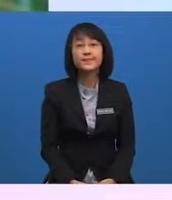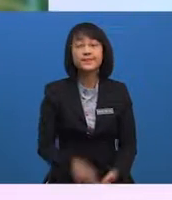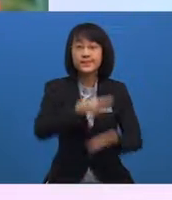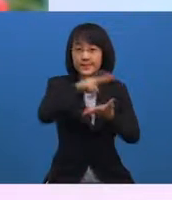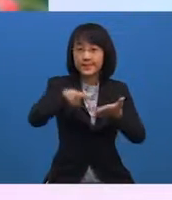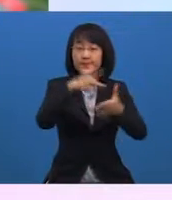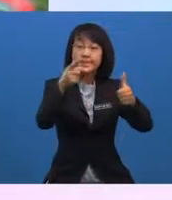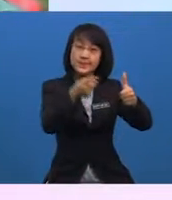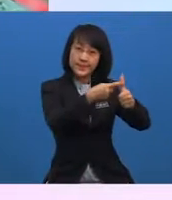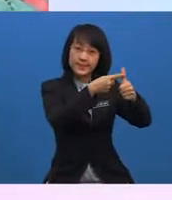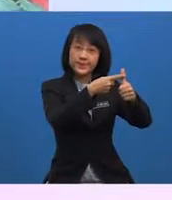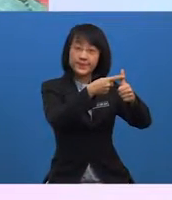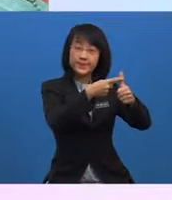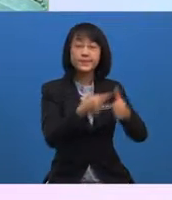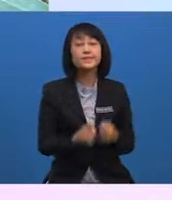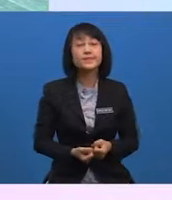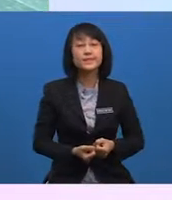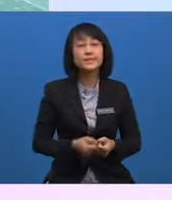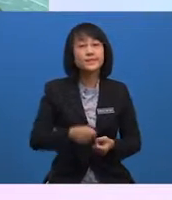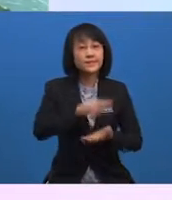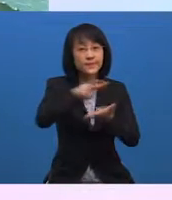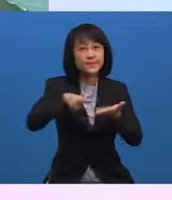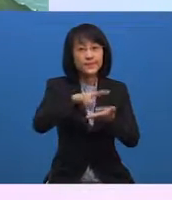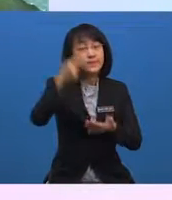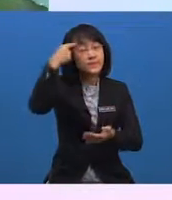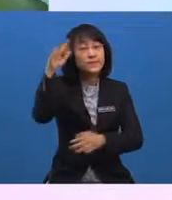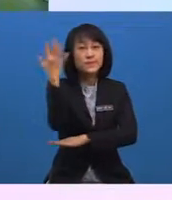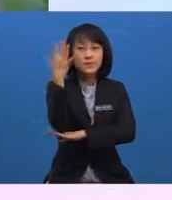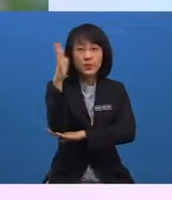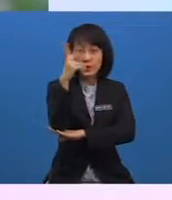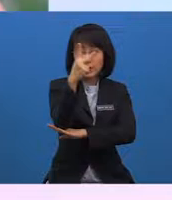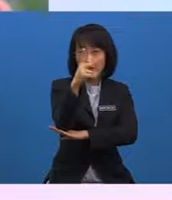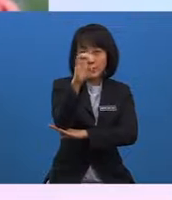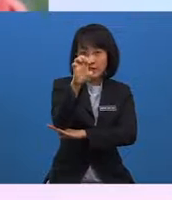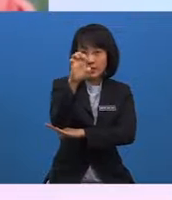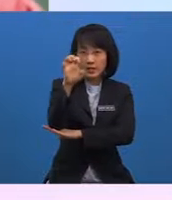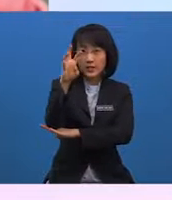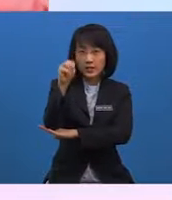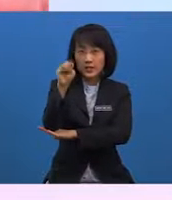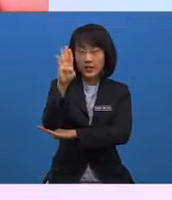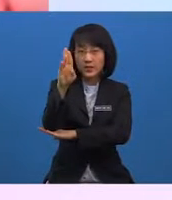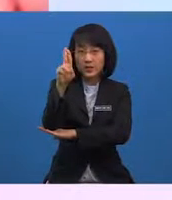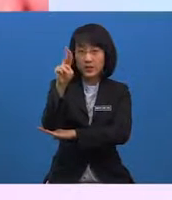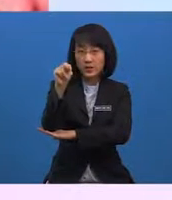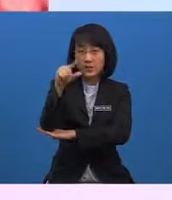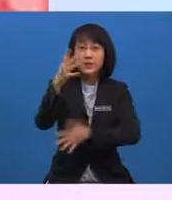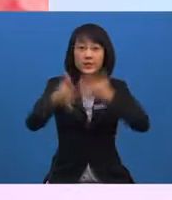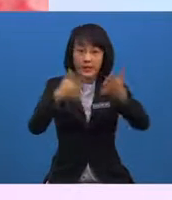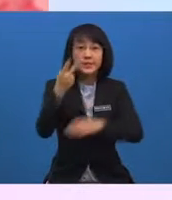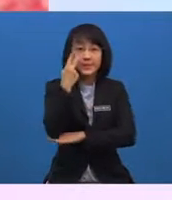Video pertama ialah video untuk pokok keembung. Mari kita sama-sama saksikan video ini ya.